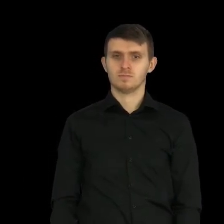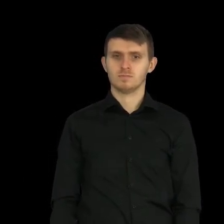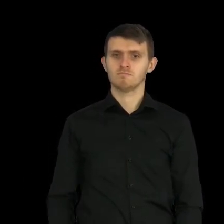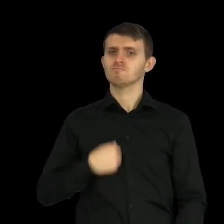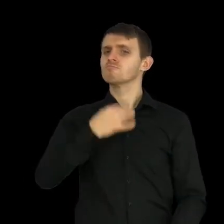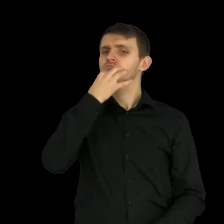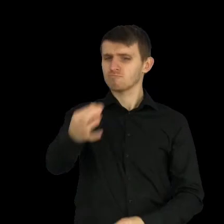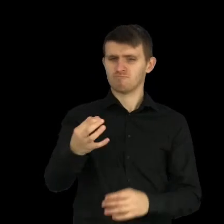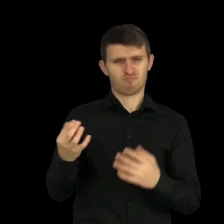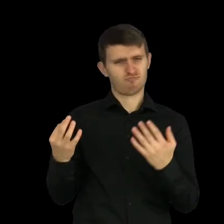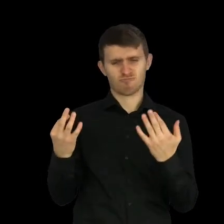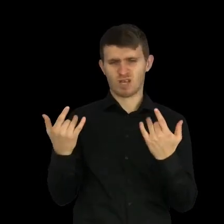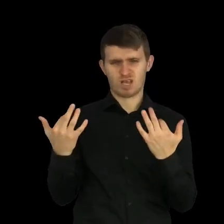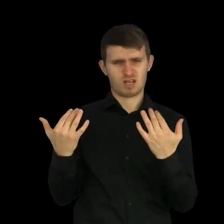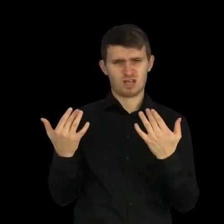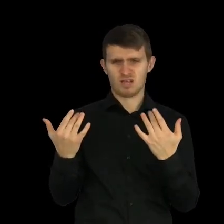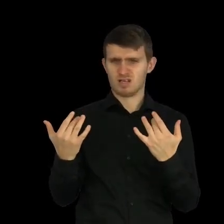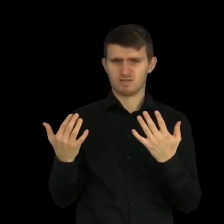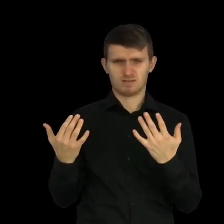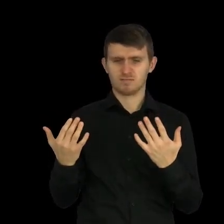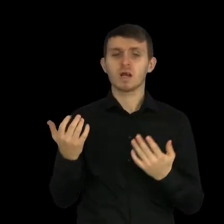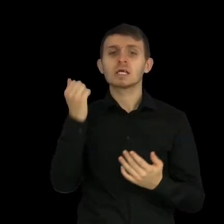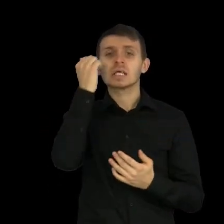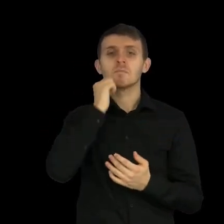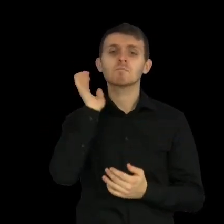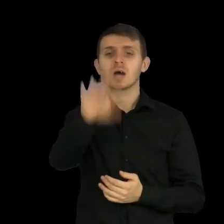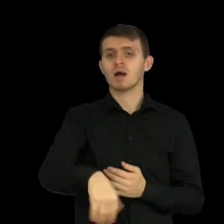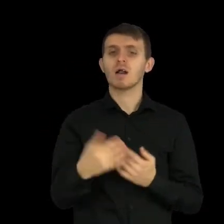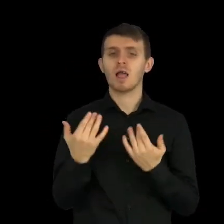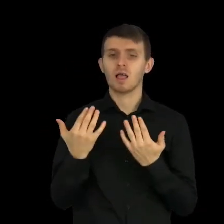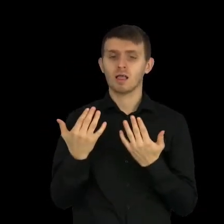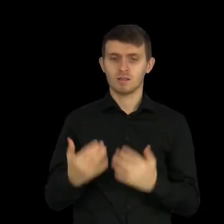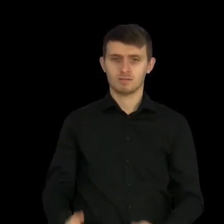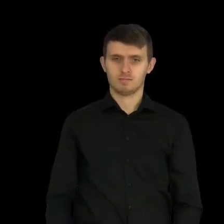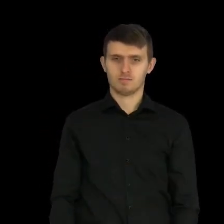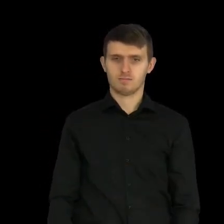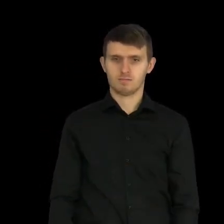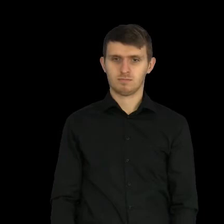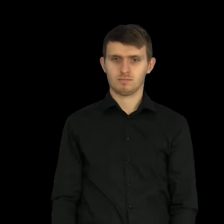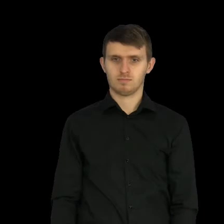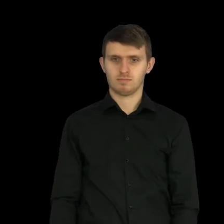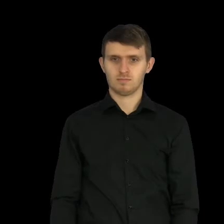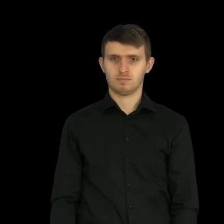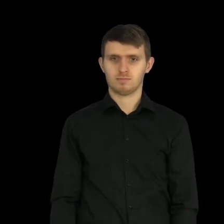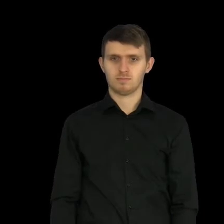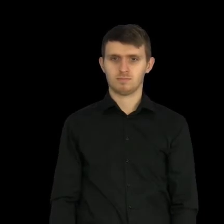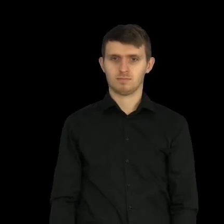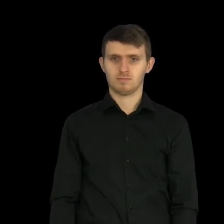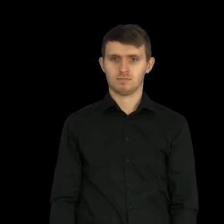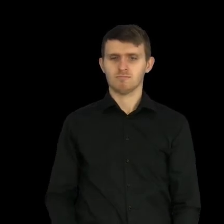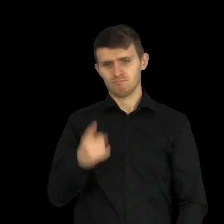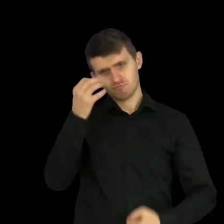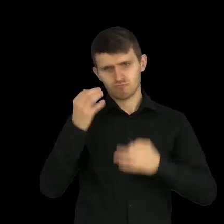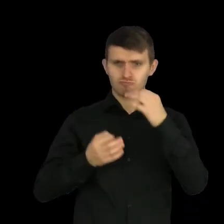7 jabłek moje pytanie może wydać się wam bardzo łatwe Ile jabłek macie teraz Ile